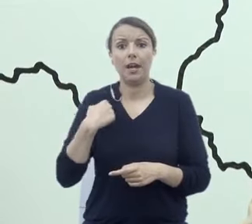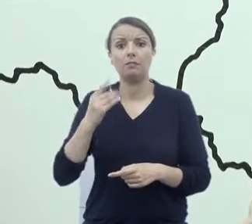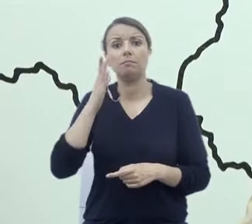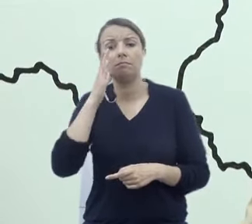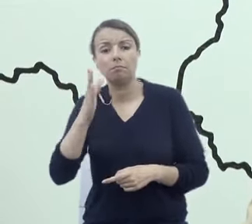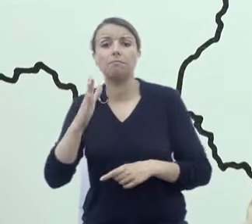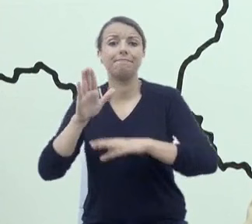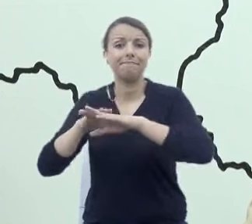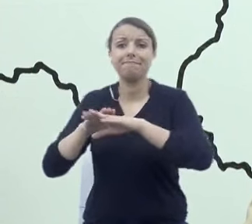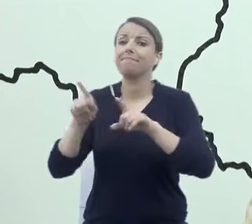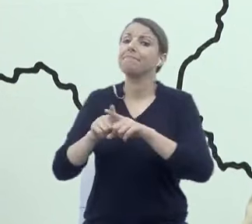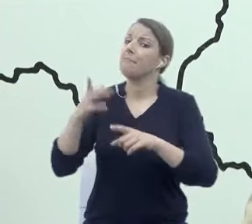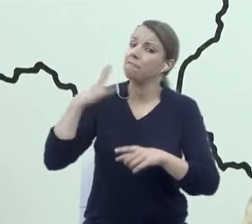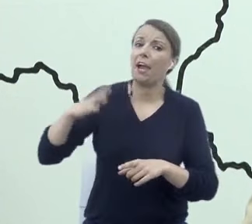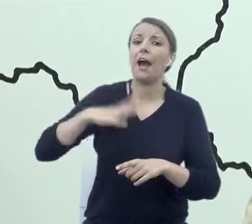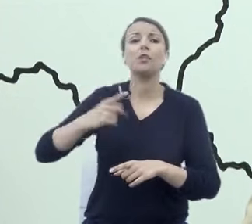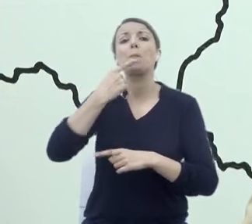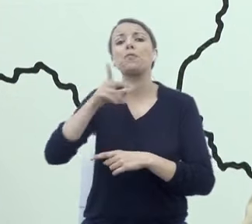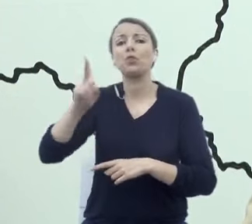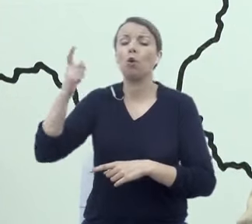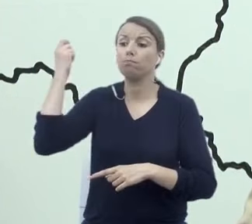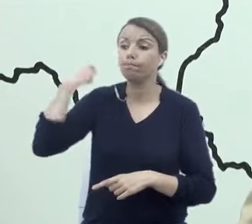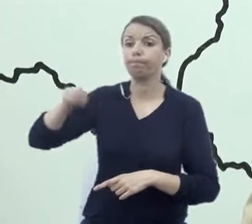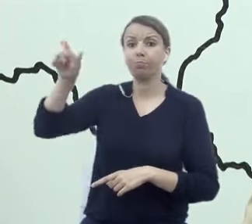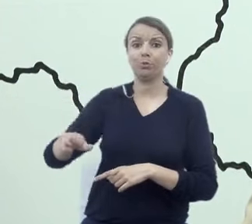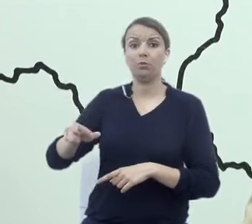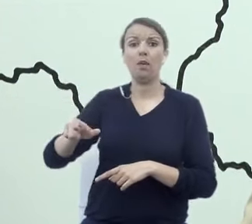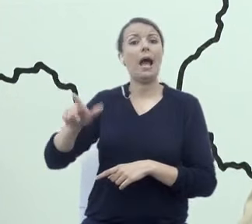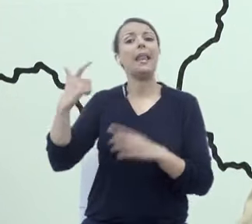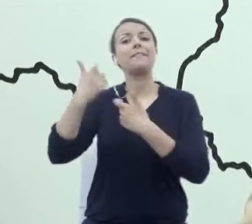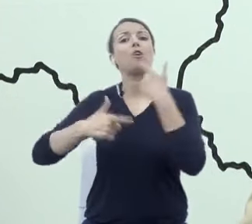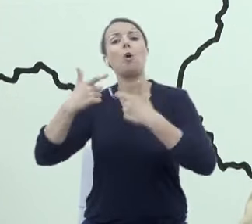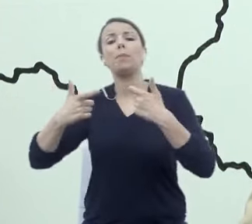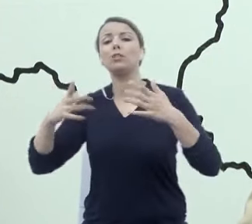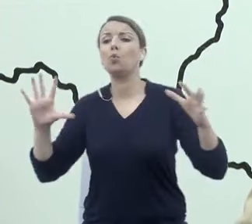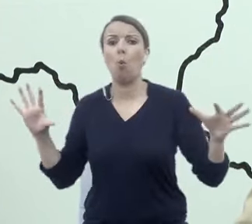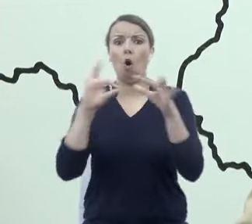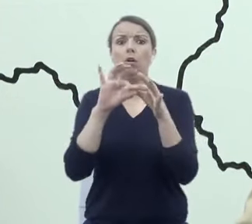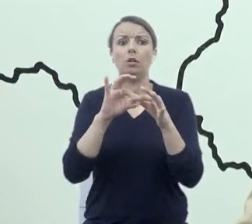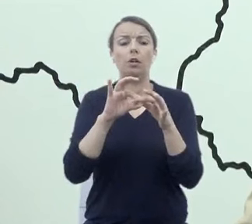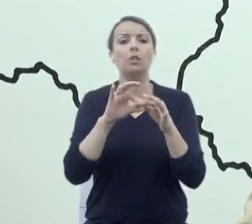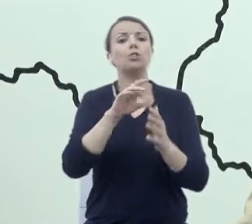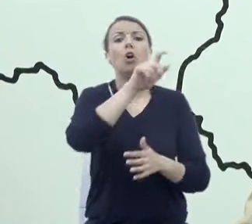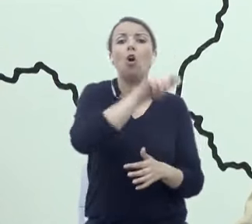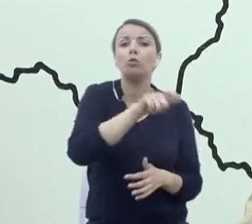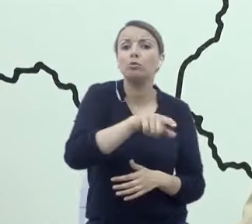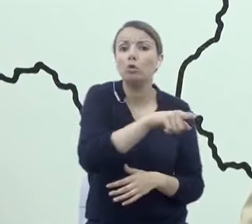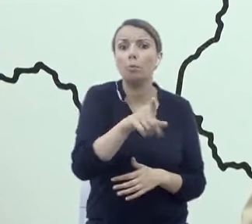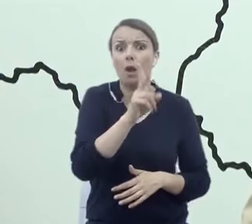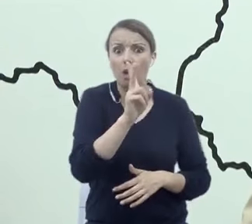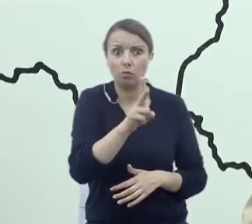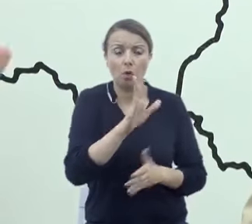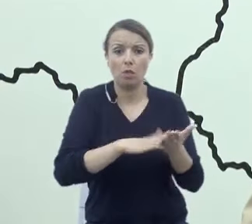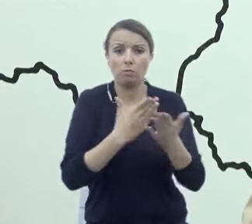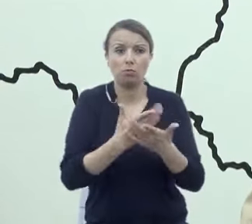tym, żeby nazwać sprawców, ale nie łączyć z nimi ludzi, którzy ręki do